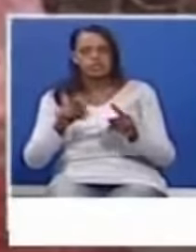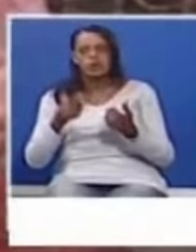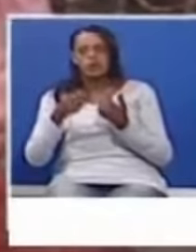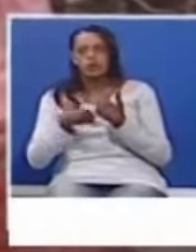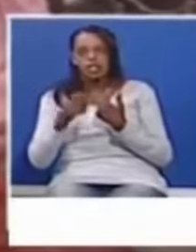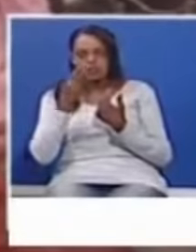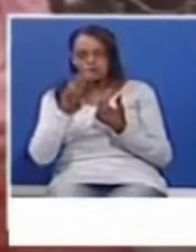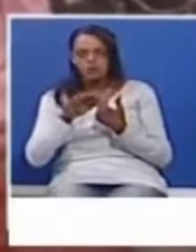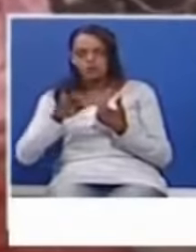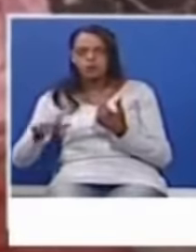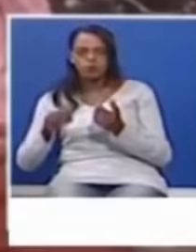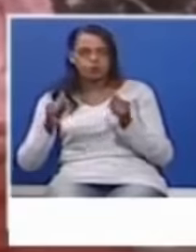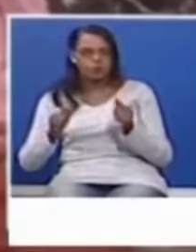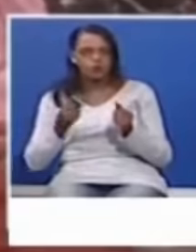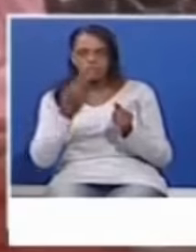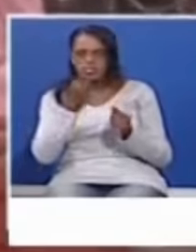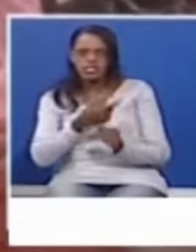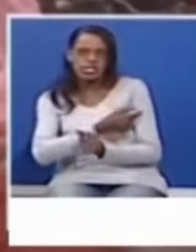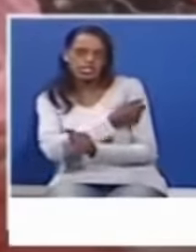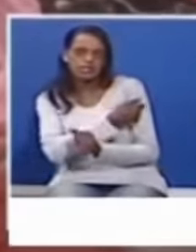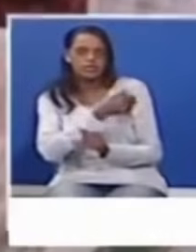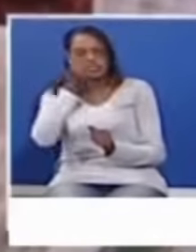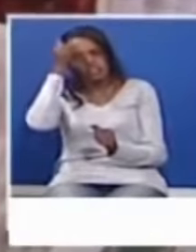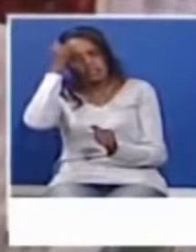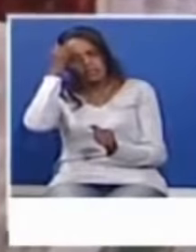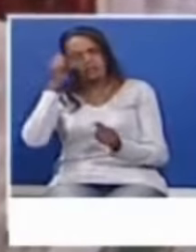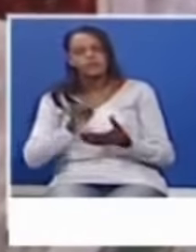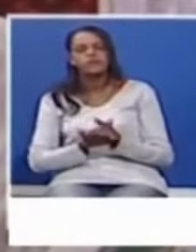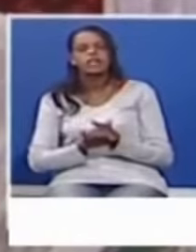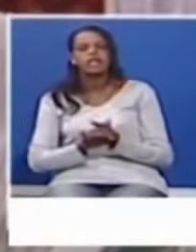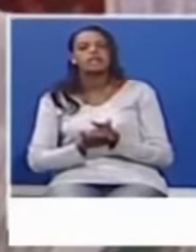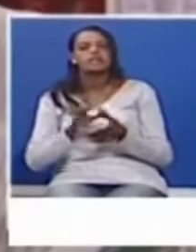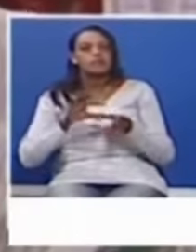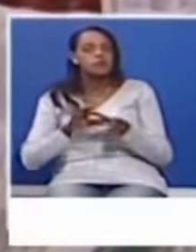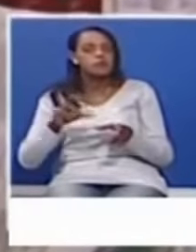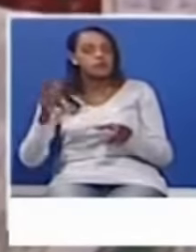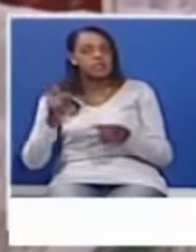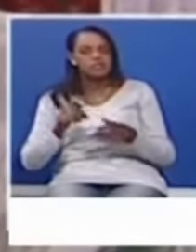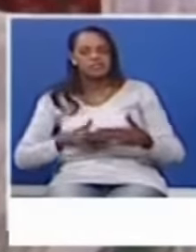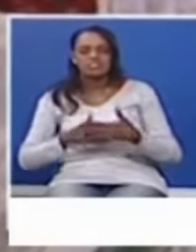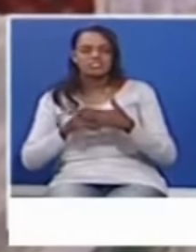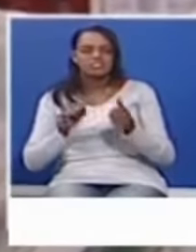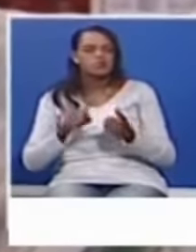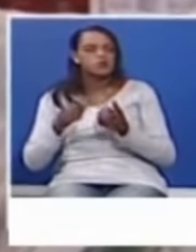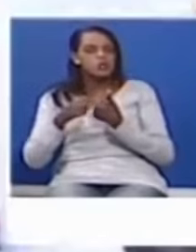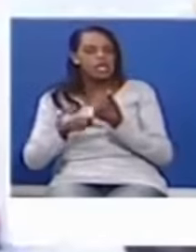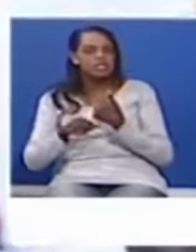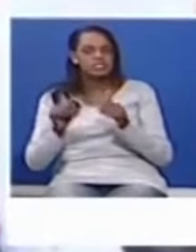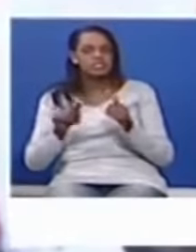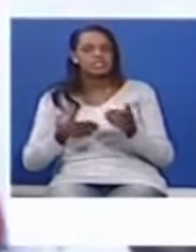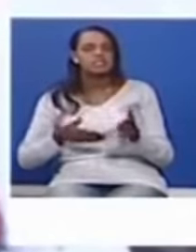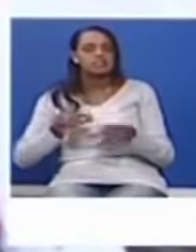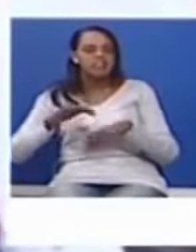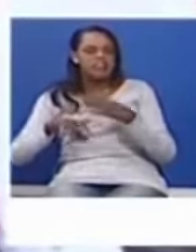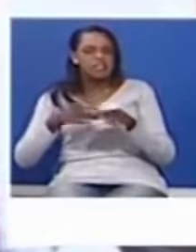ደቁ ብግቡእ ክከታተልን ክኸትብና ዘኻኺሩ። ኣቶ ቢንያም ሕማም ሩቤላ ኣብ ህፃናትን ነብሰ ፁራትን ዘ ተሎ ሳዕቤናት